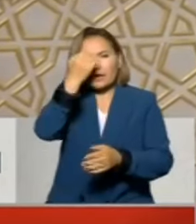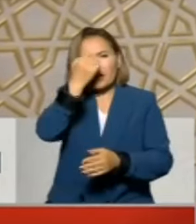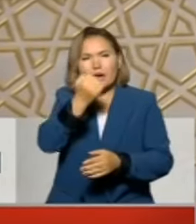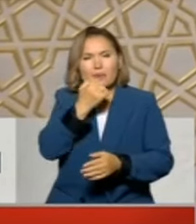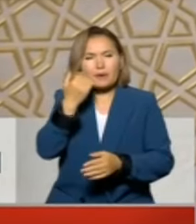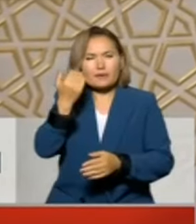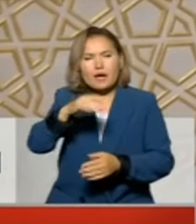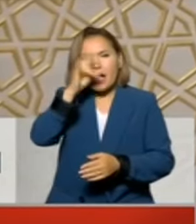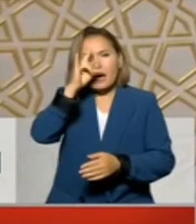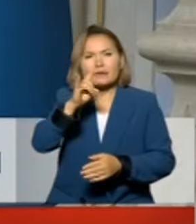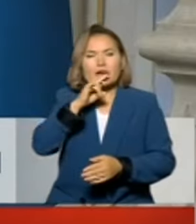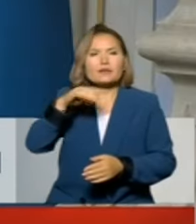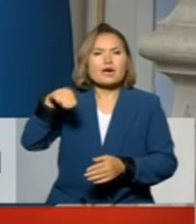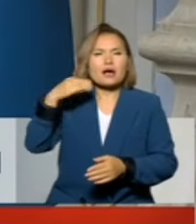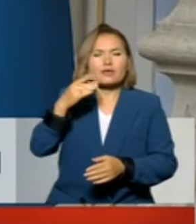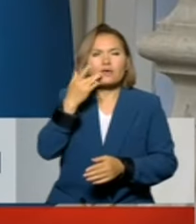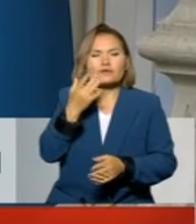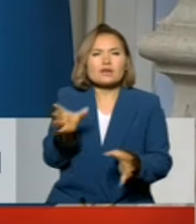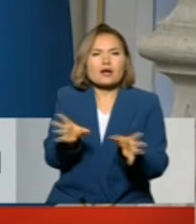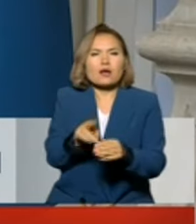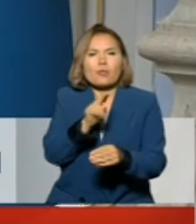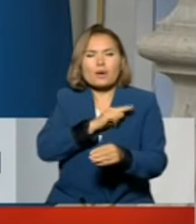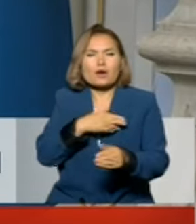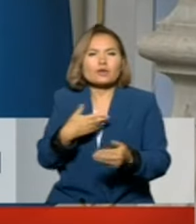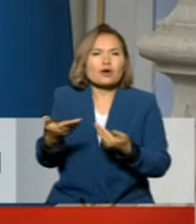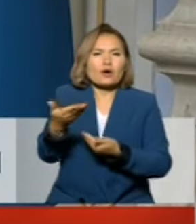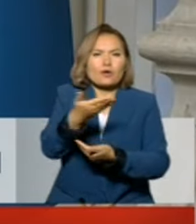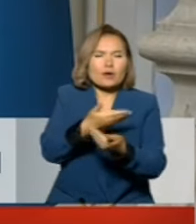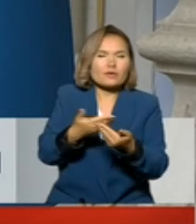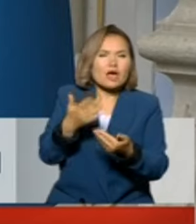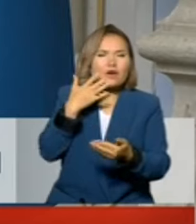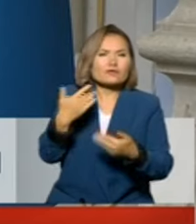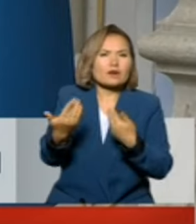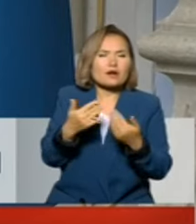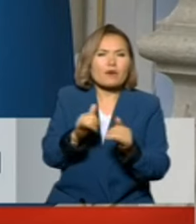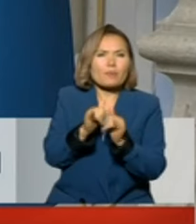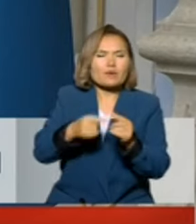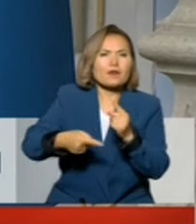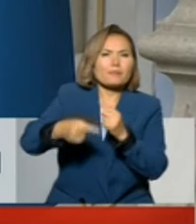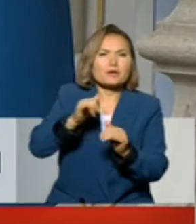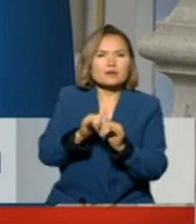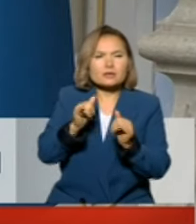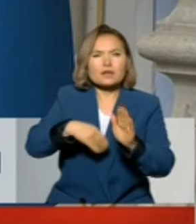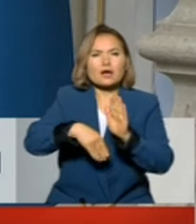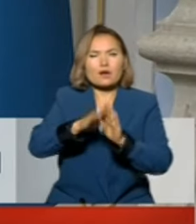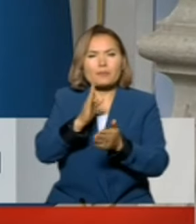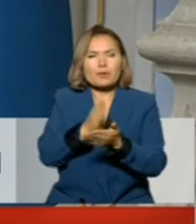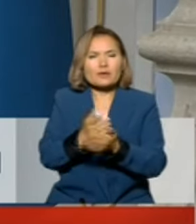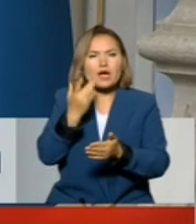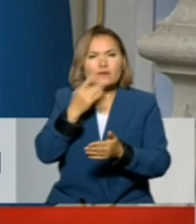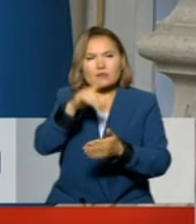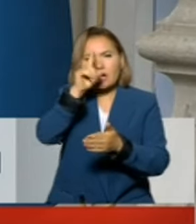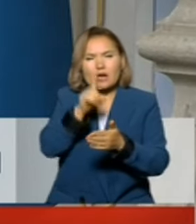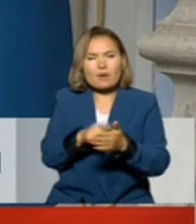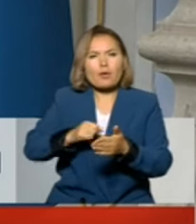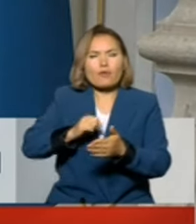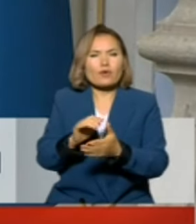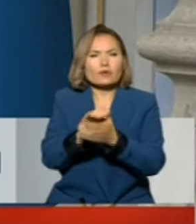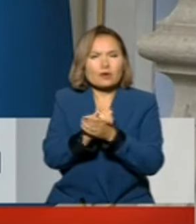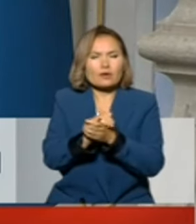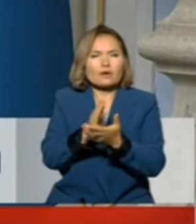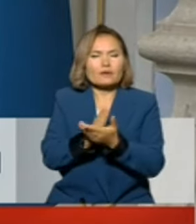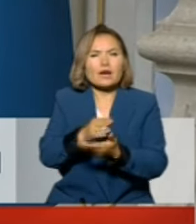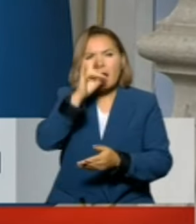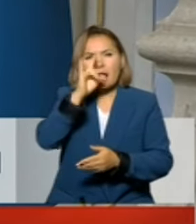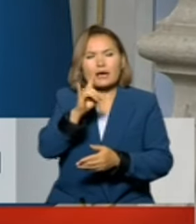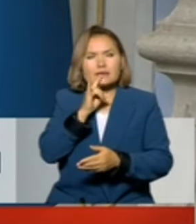білдіремін. Қазақстан мен Тәжікстан арасындағы қарым-қатынас барлық бағытта қарқынды дамып келеді. Біз сенімді одақтас елдеріміз.